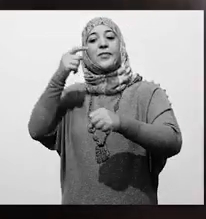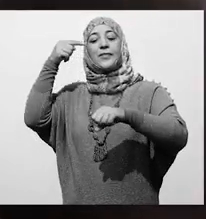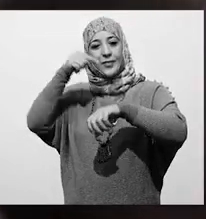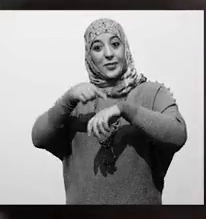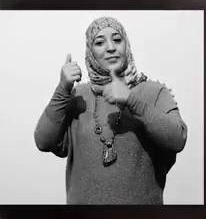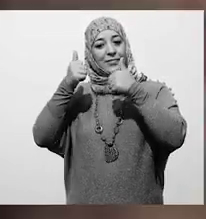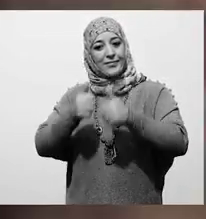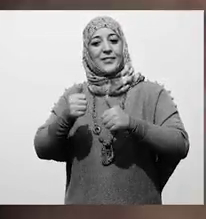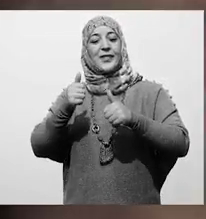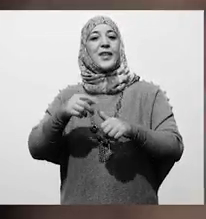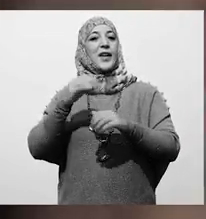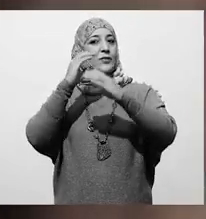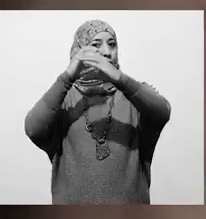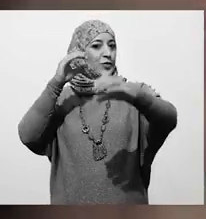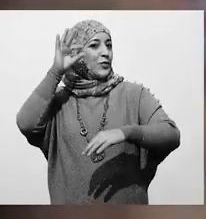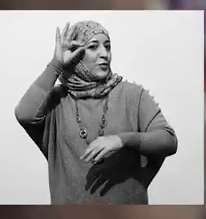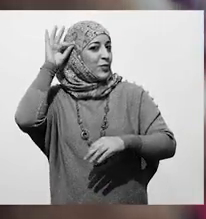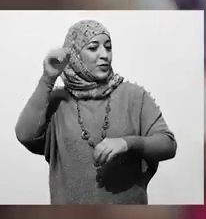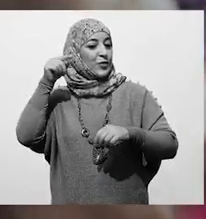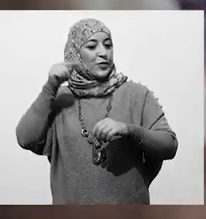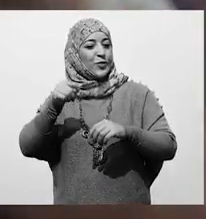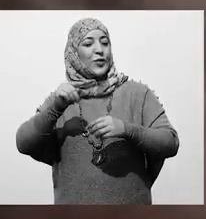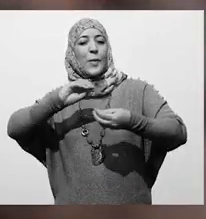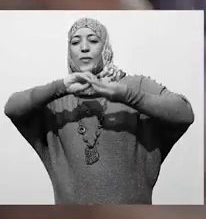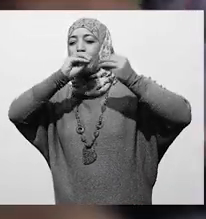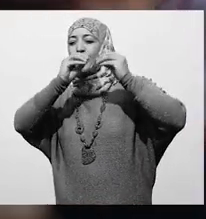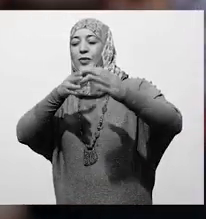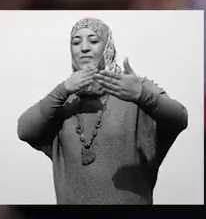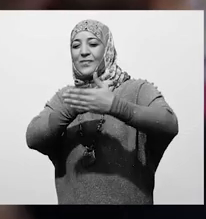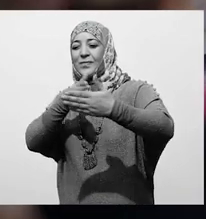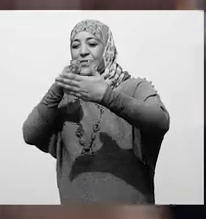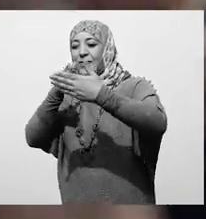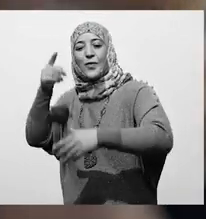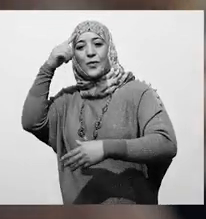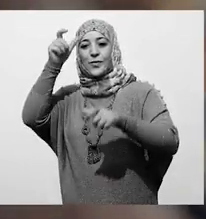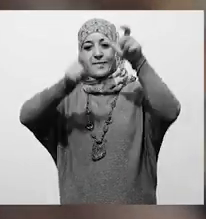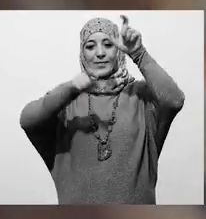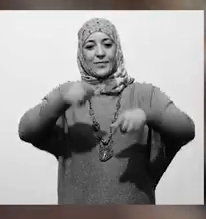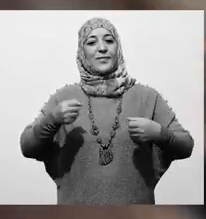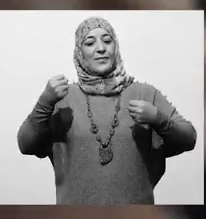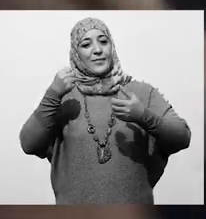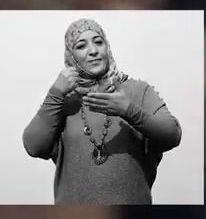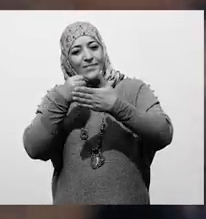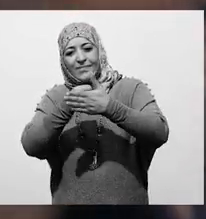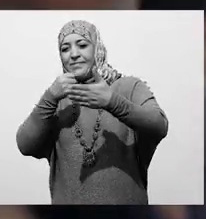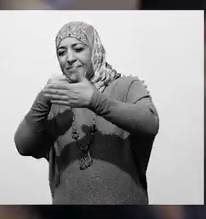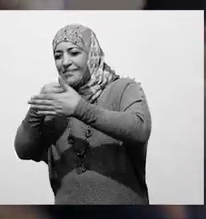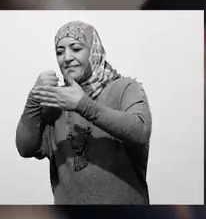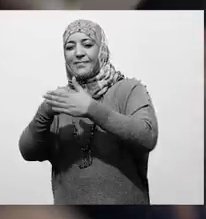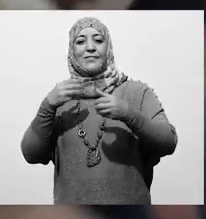élite ans pour répondre au grenelle wahid général achraf rifi oreilles